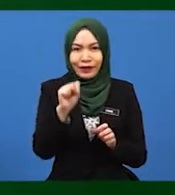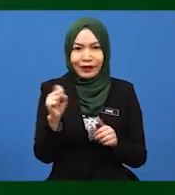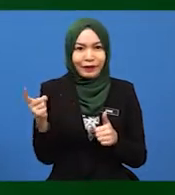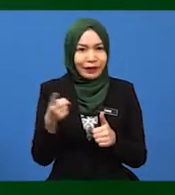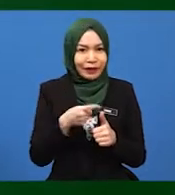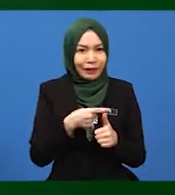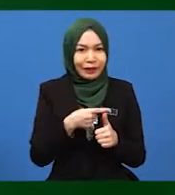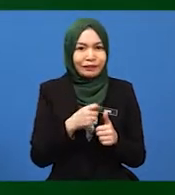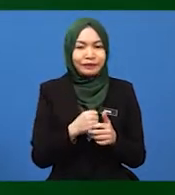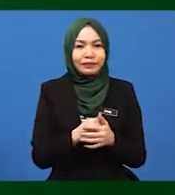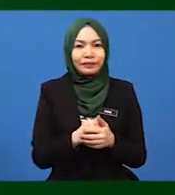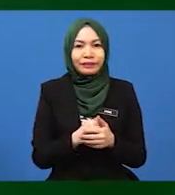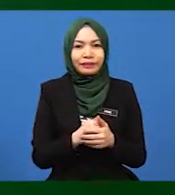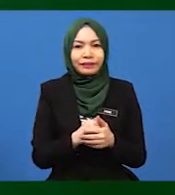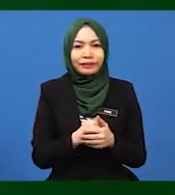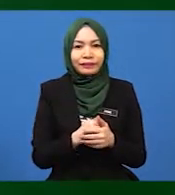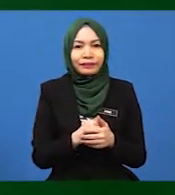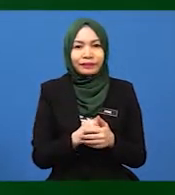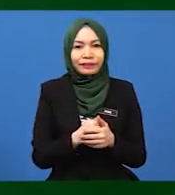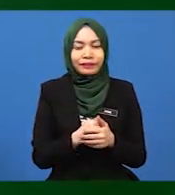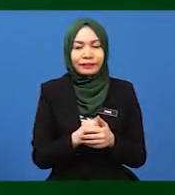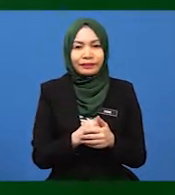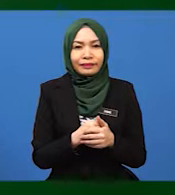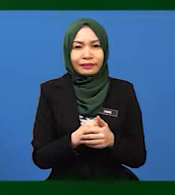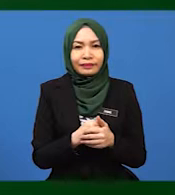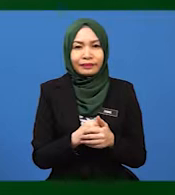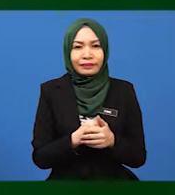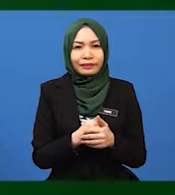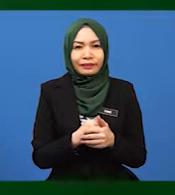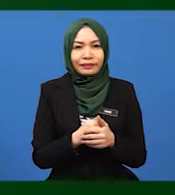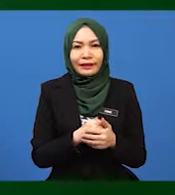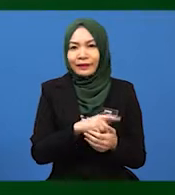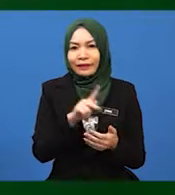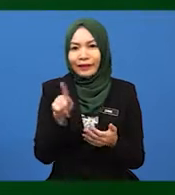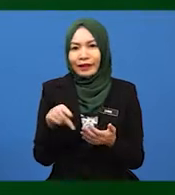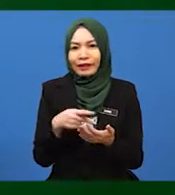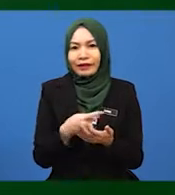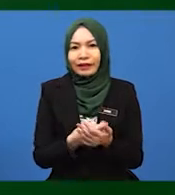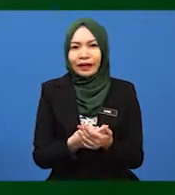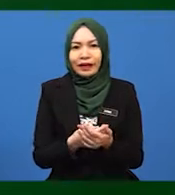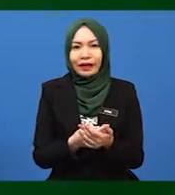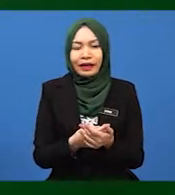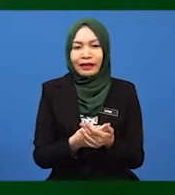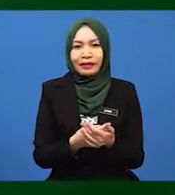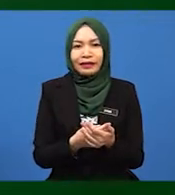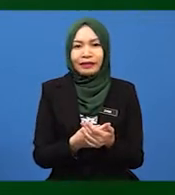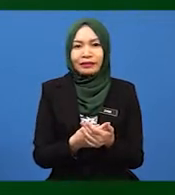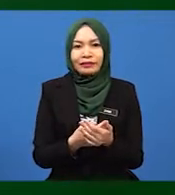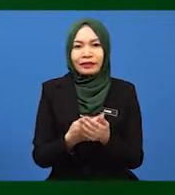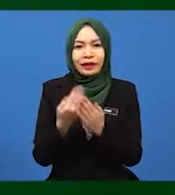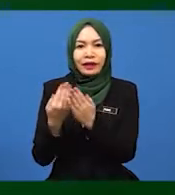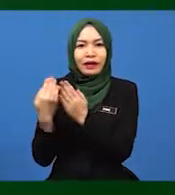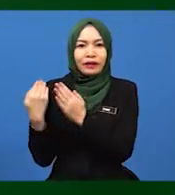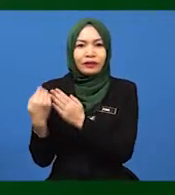pertama. Tempat kosong. Kalian beratur di luar makmal